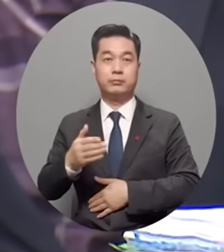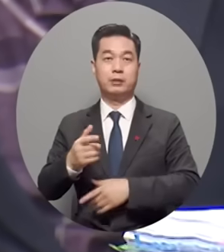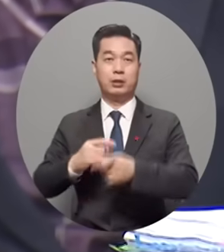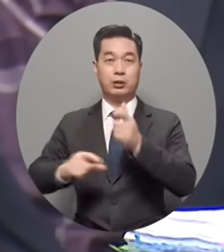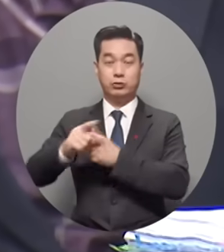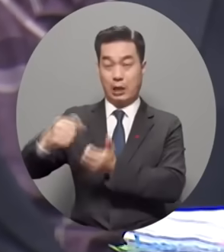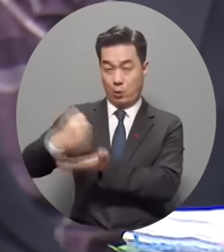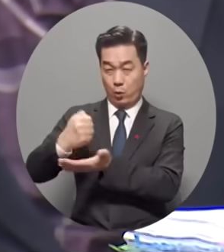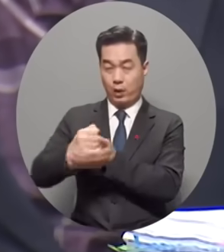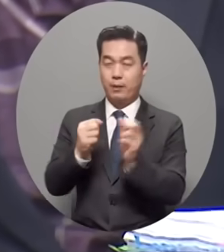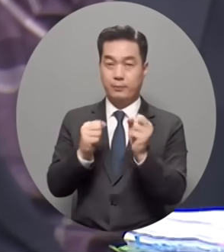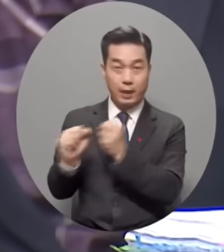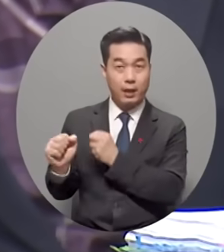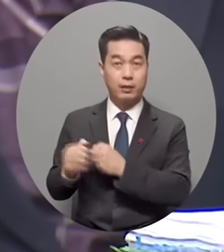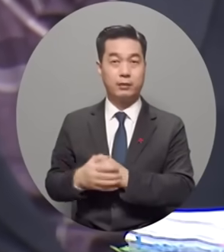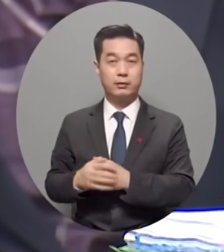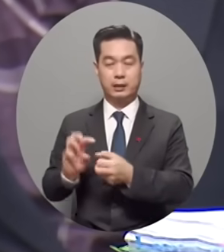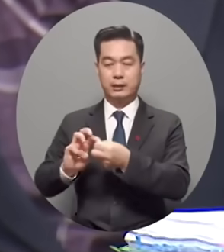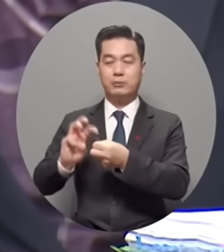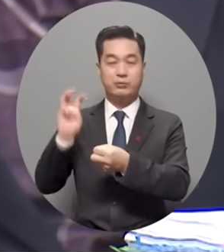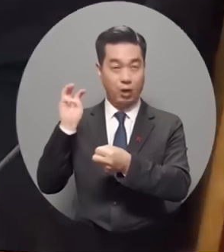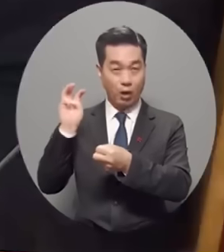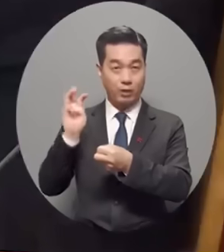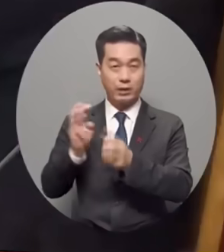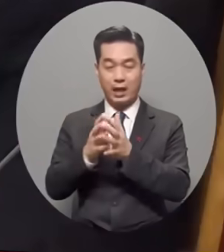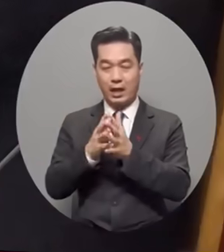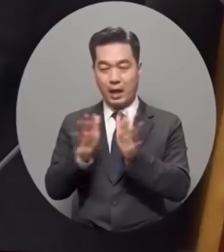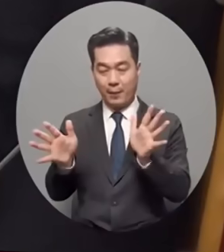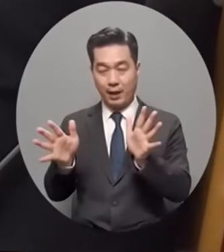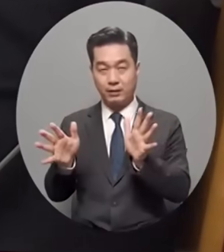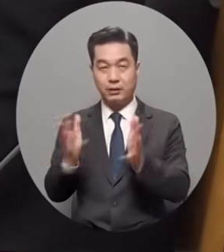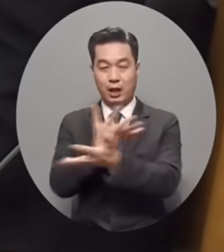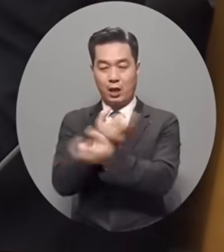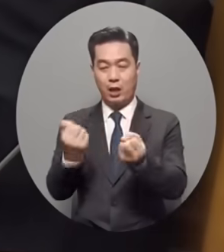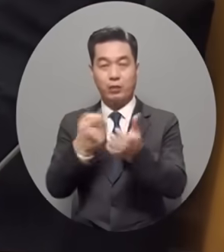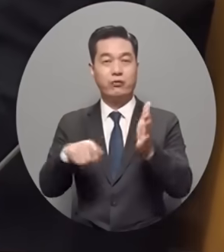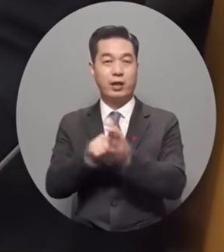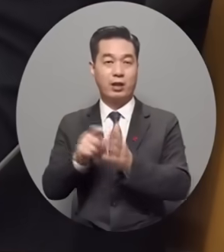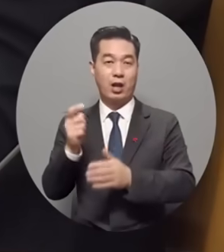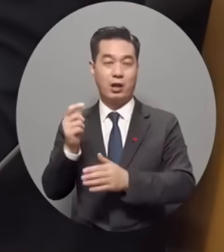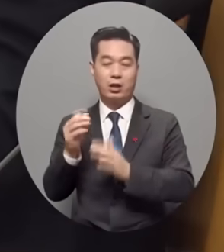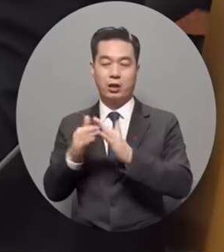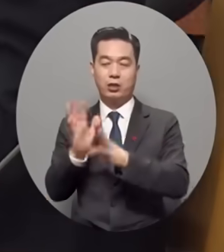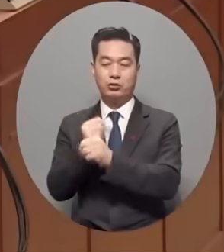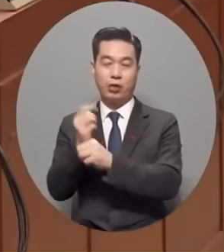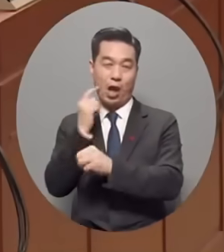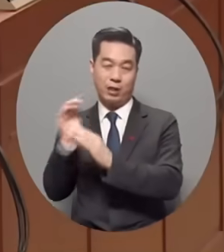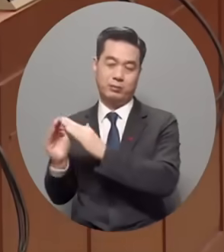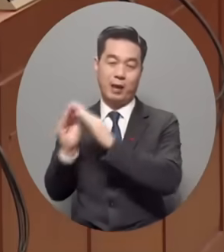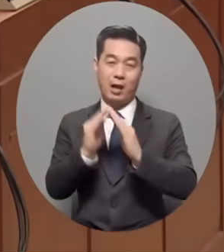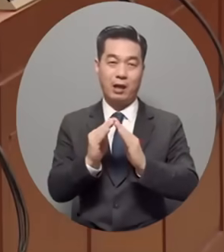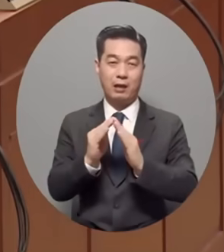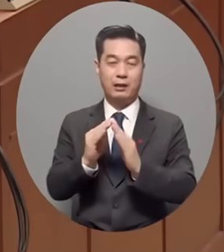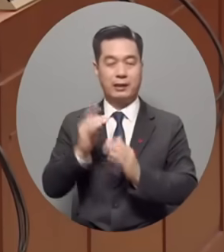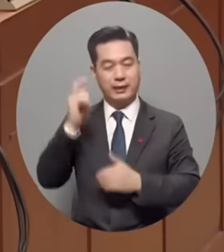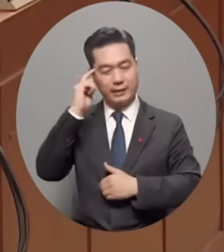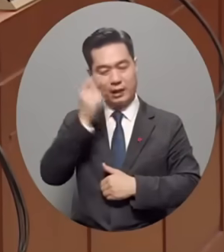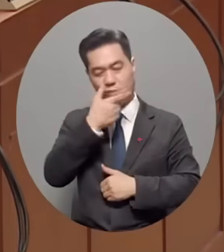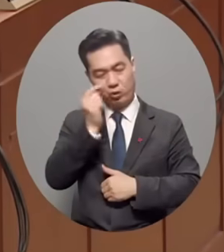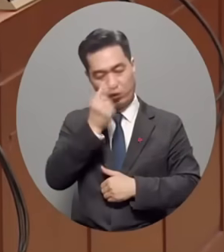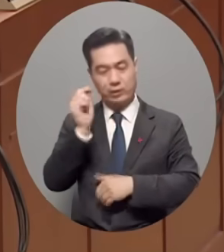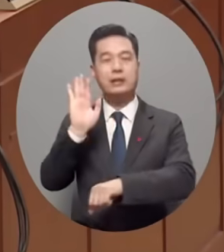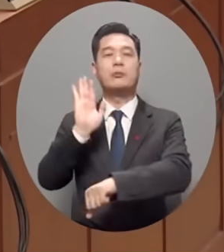피해갔습니다. 30여 년 전 아파트 분양권을 얻기 위해 위장 전입을 했다는 의혹에도 사려 깊지 못했고